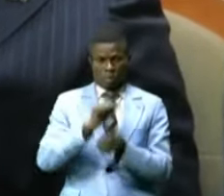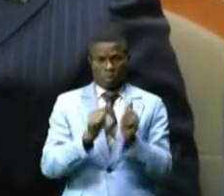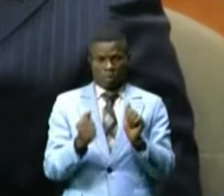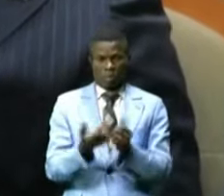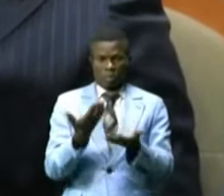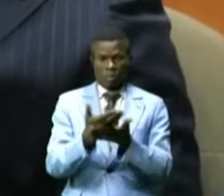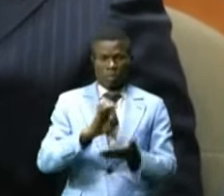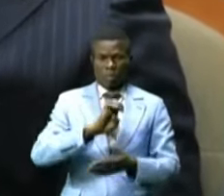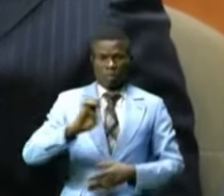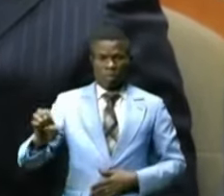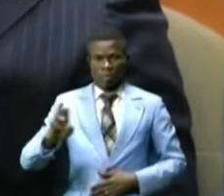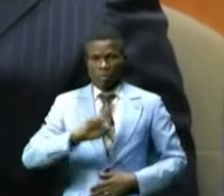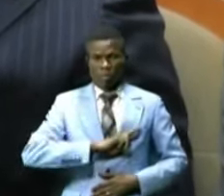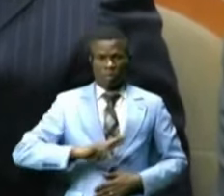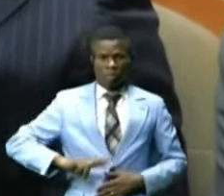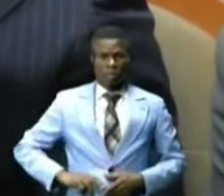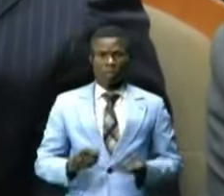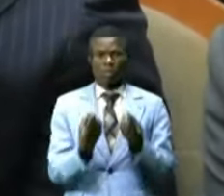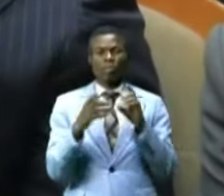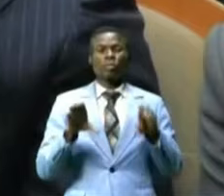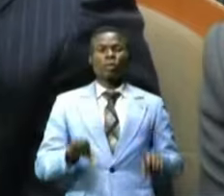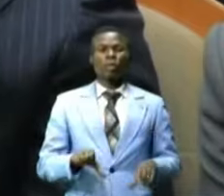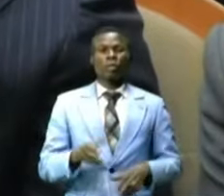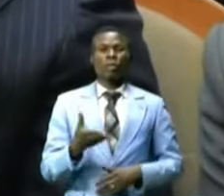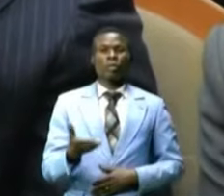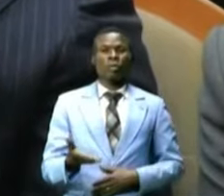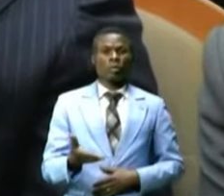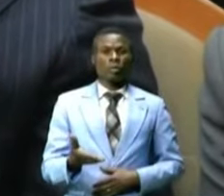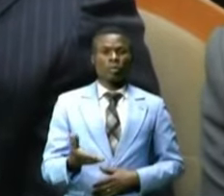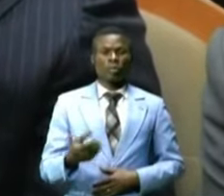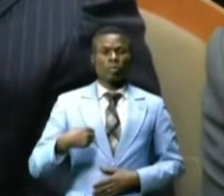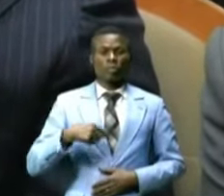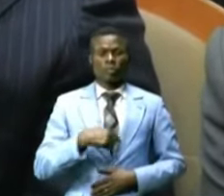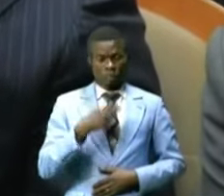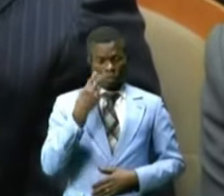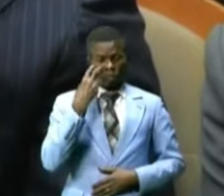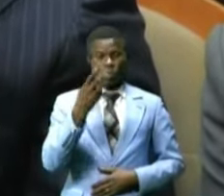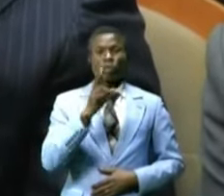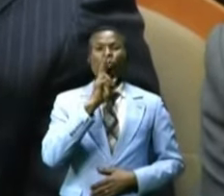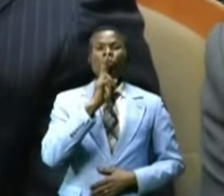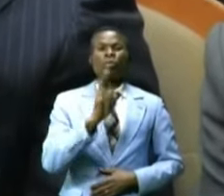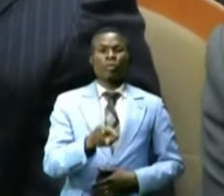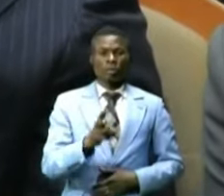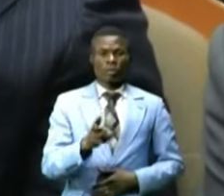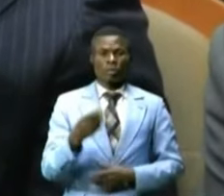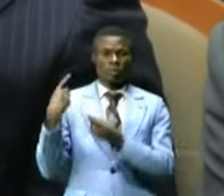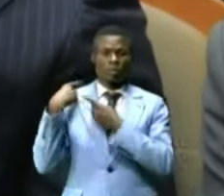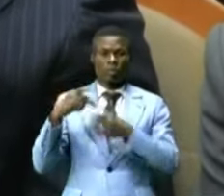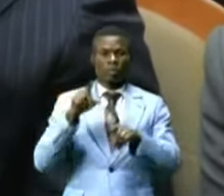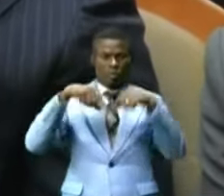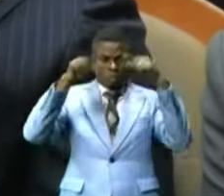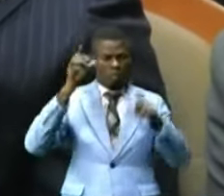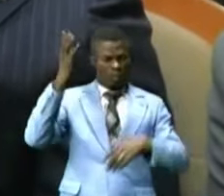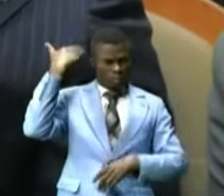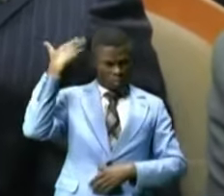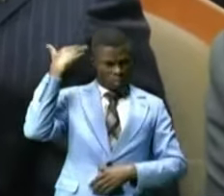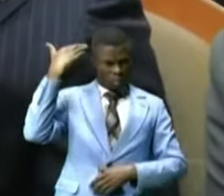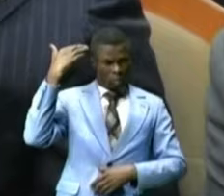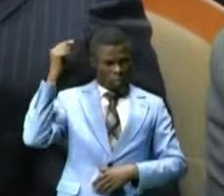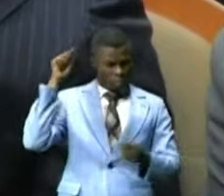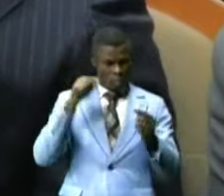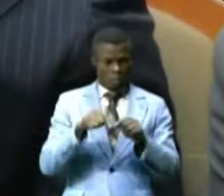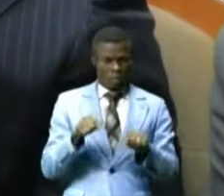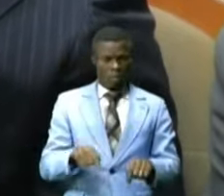l'est de la République démocratique du Congo, nous sentons vraiment depuis des années et des années, qu'il